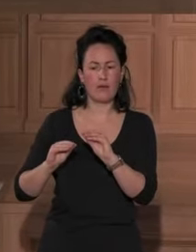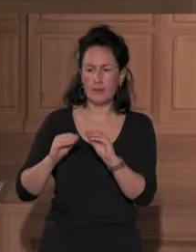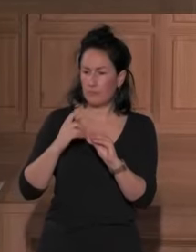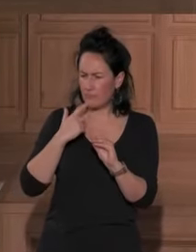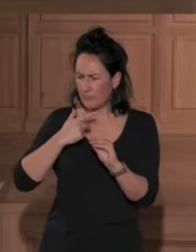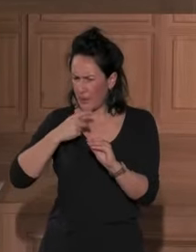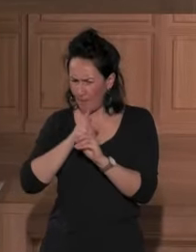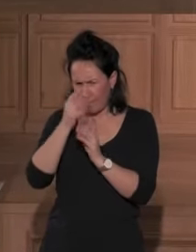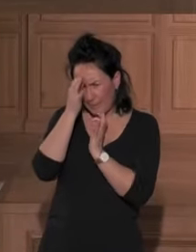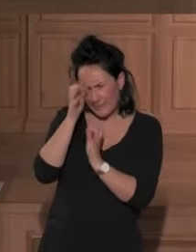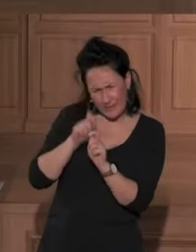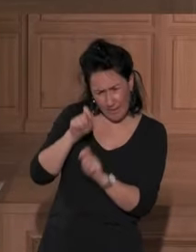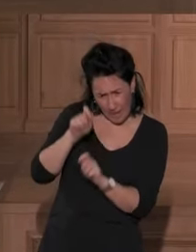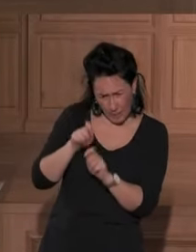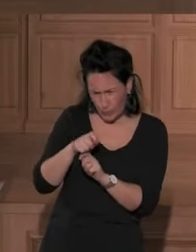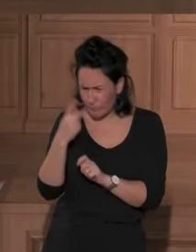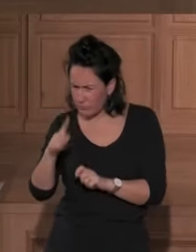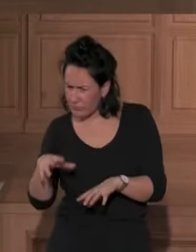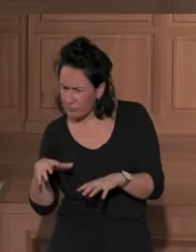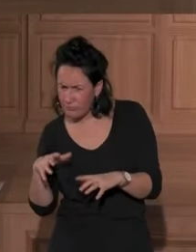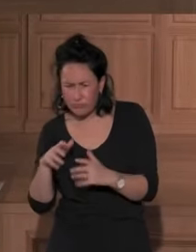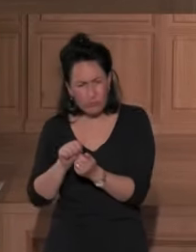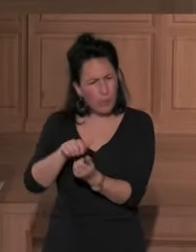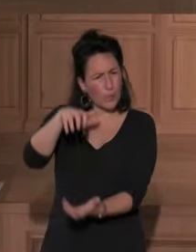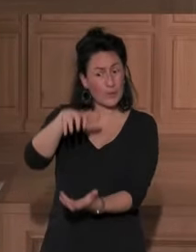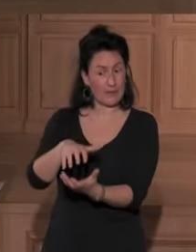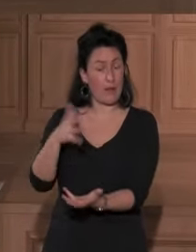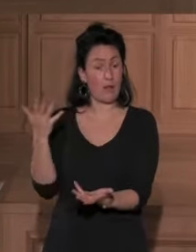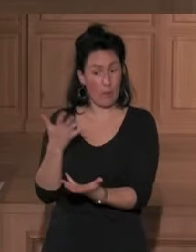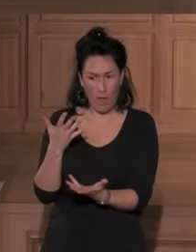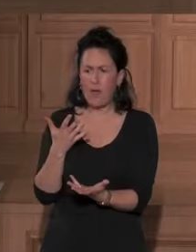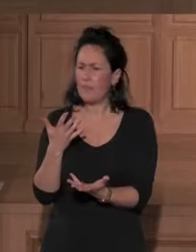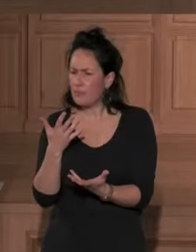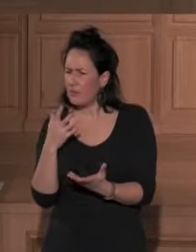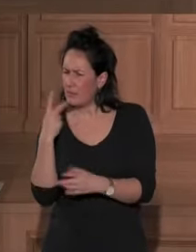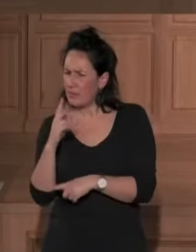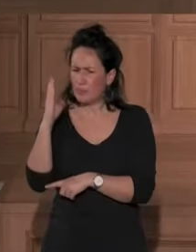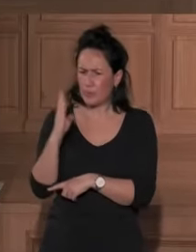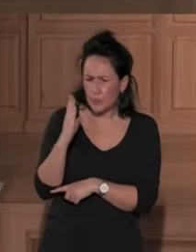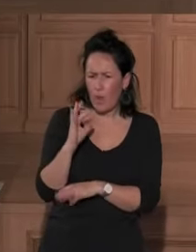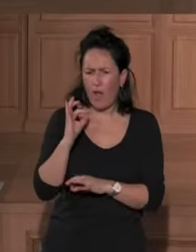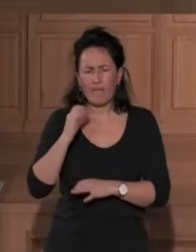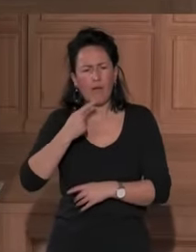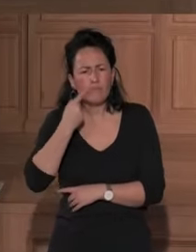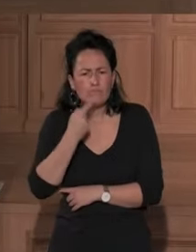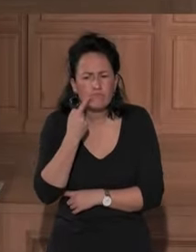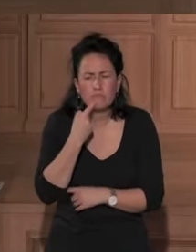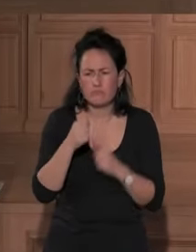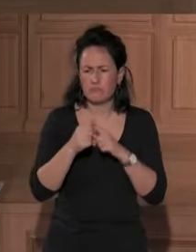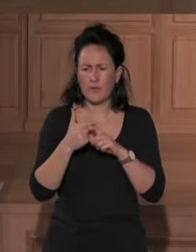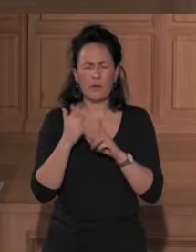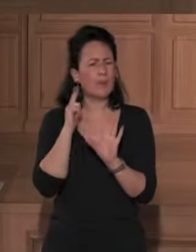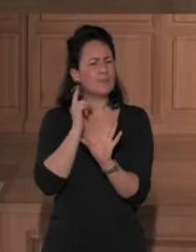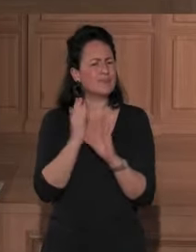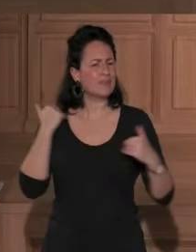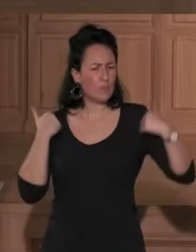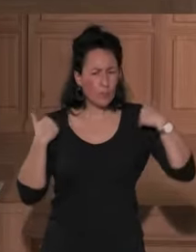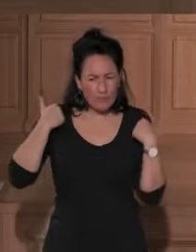d'évaluer au plus juste un potentiel et en même temps de travailler sur les besoins en termes d'orthophonie, de psychomotricité, d'une